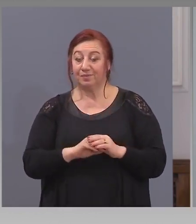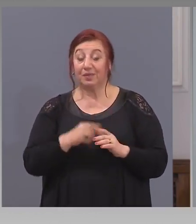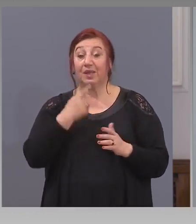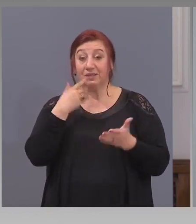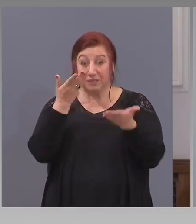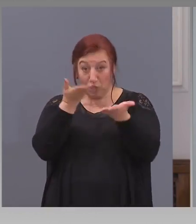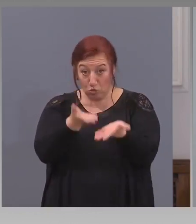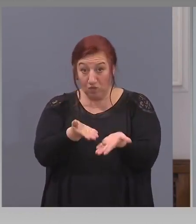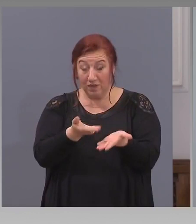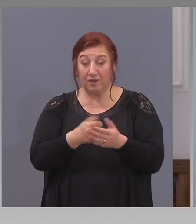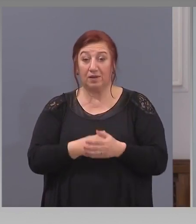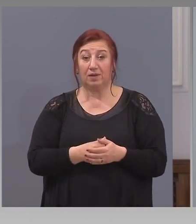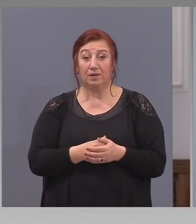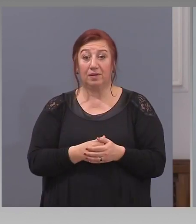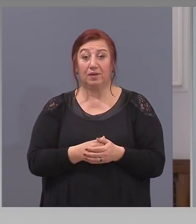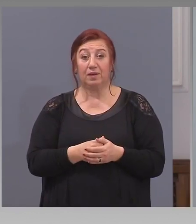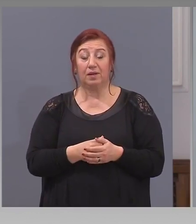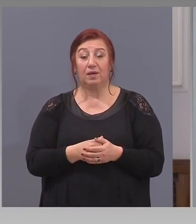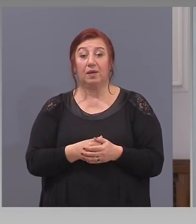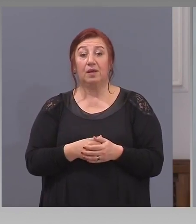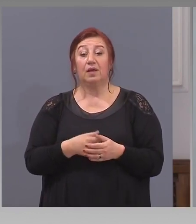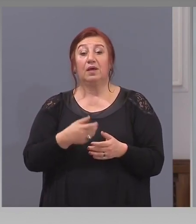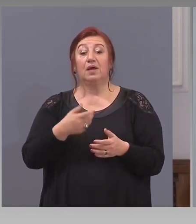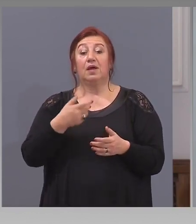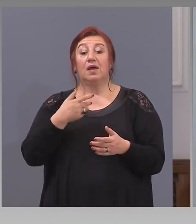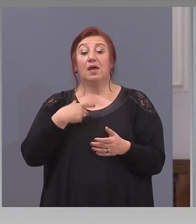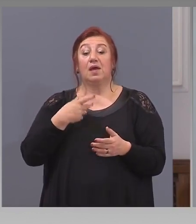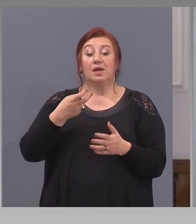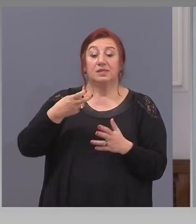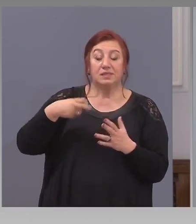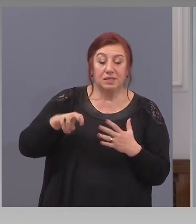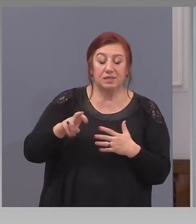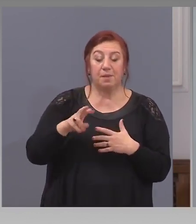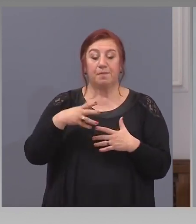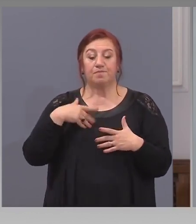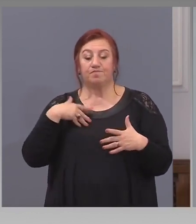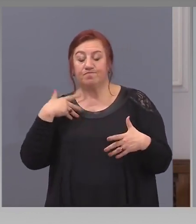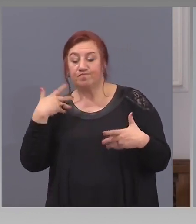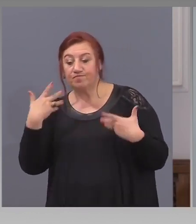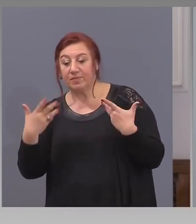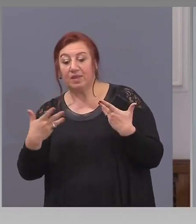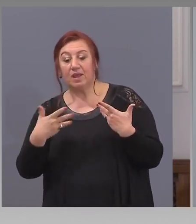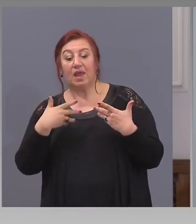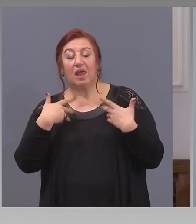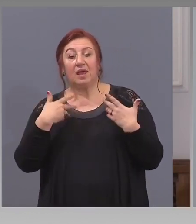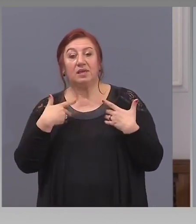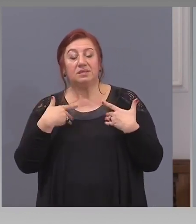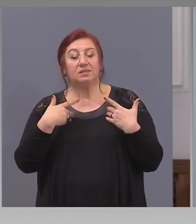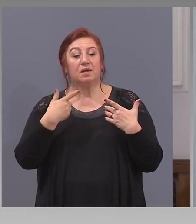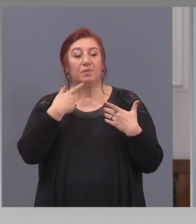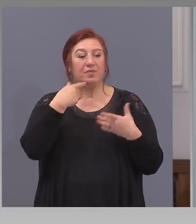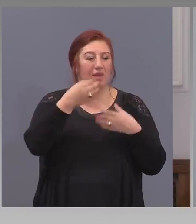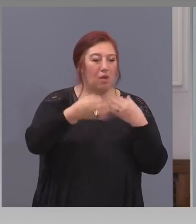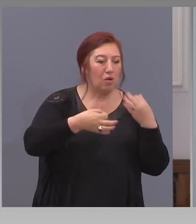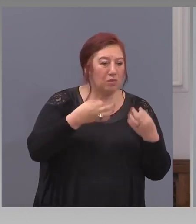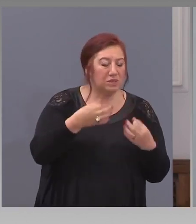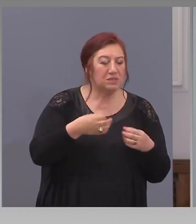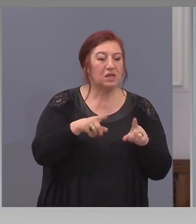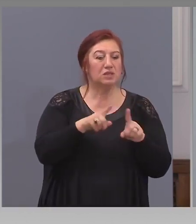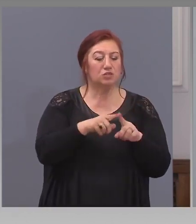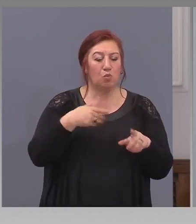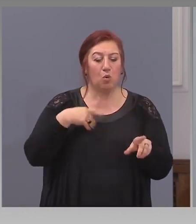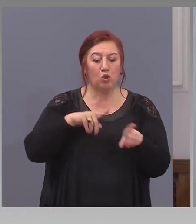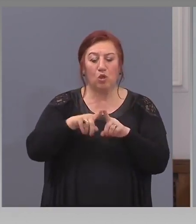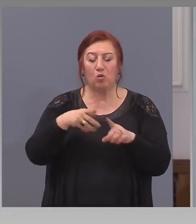Затова излизам, искам да съм лоши. Но да съм добрия стопанин. И това го искат и моите